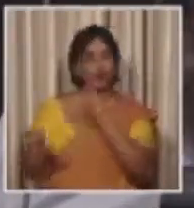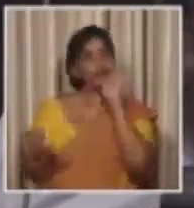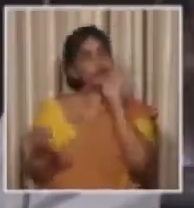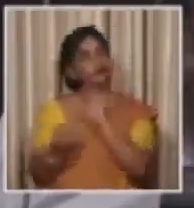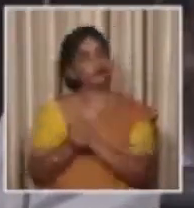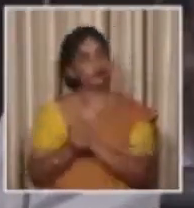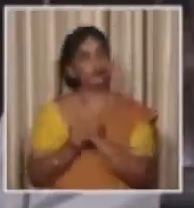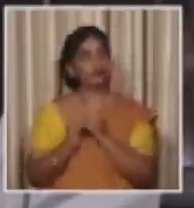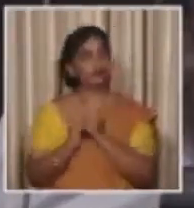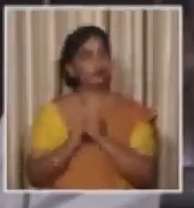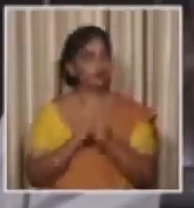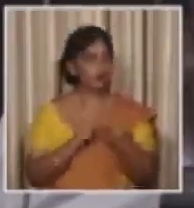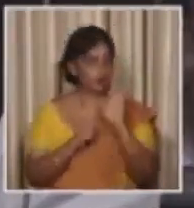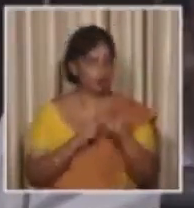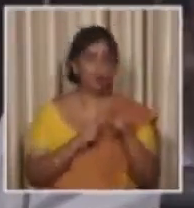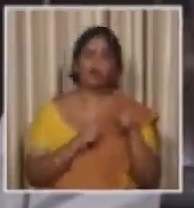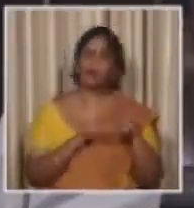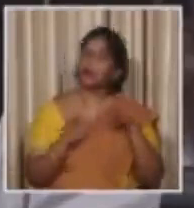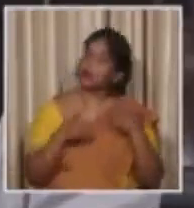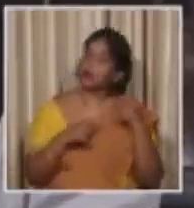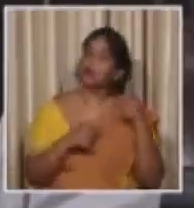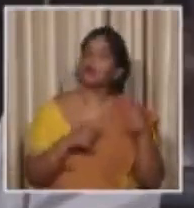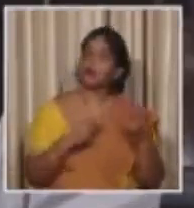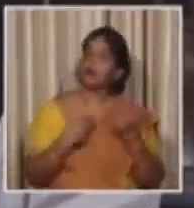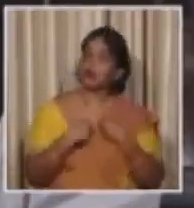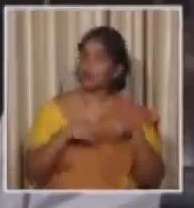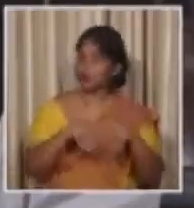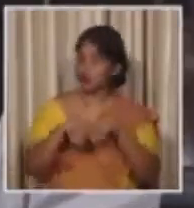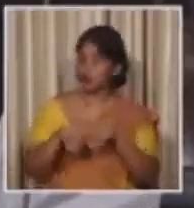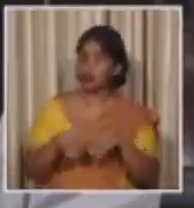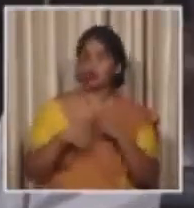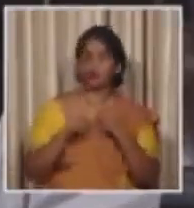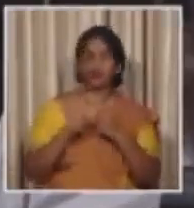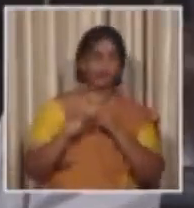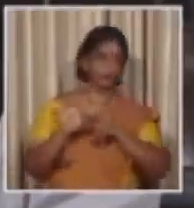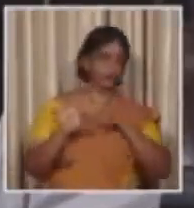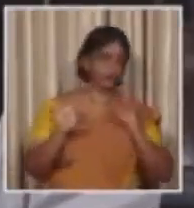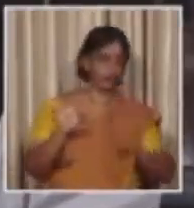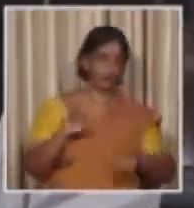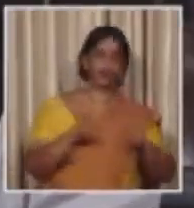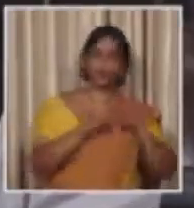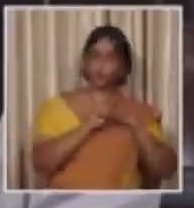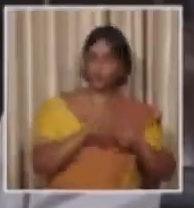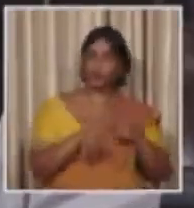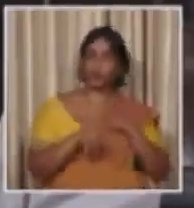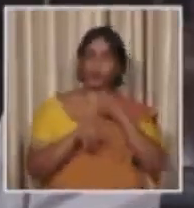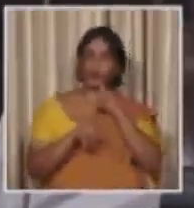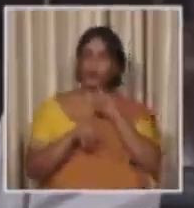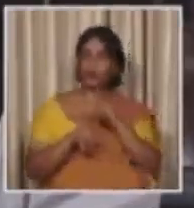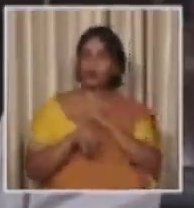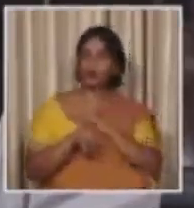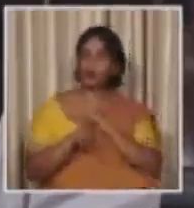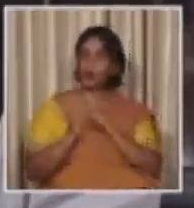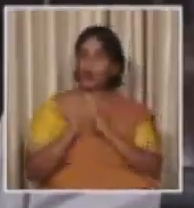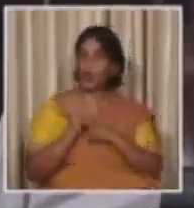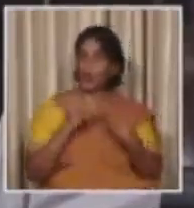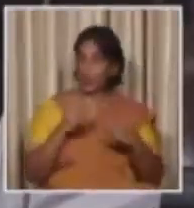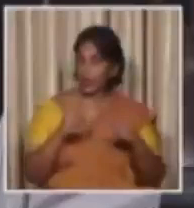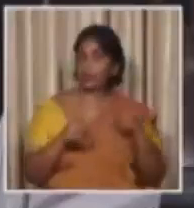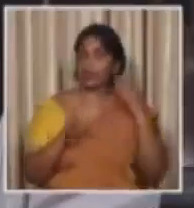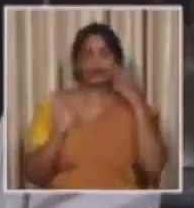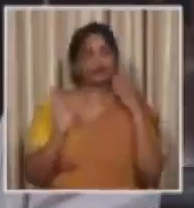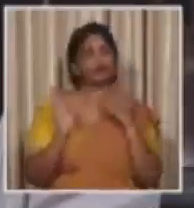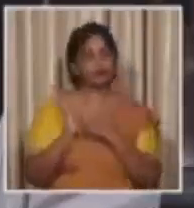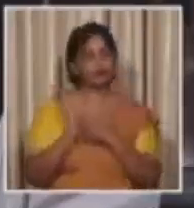ආරක්ෂා කරගන්න වැඩපිළිවෙලකට අපි යන්න ඕනේ. එහෙම නැත්නම් අපේ ගොවියා ගොවිතැනින් ඉවත් වෙනවා. ඒ වගේම මම සඳහන් කරන්න කැමතියි මේ එළවලු